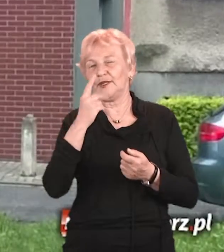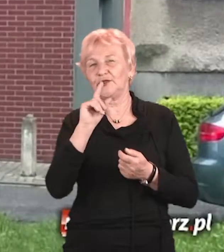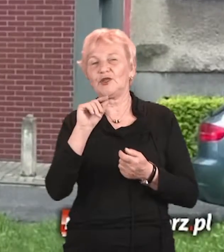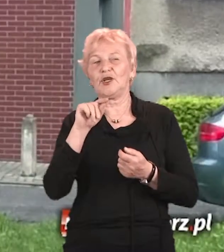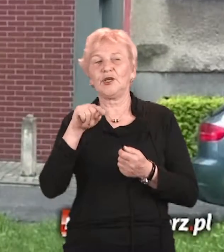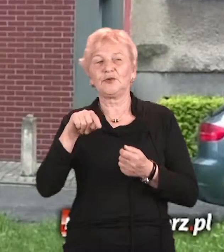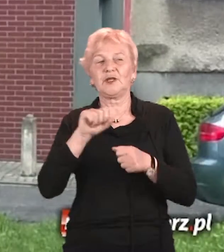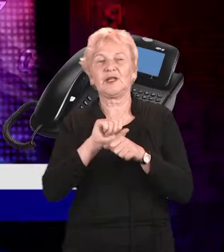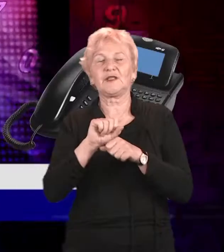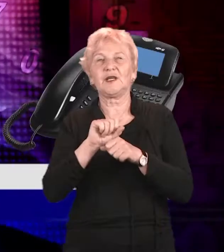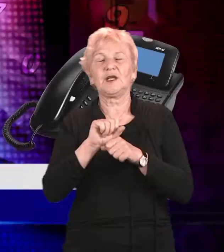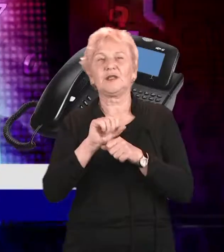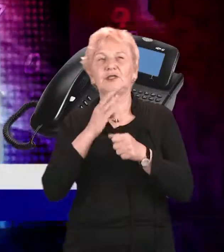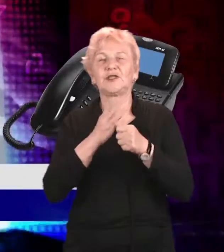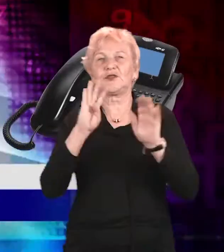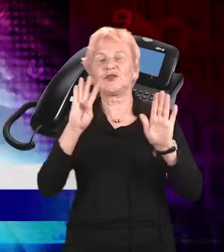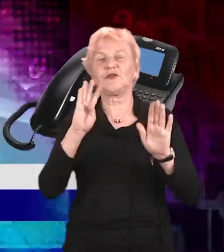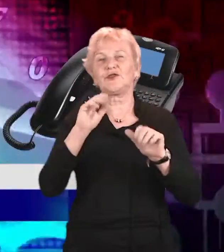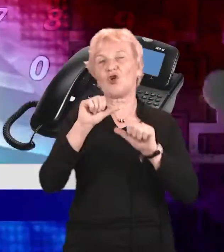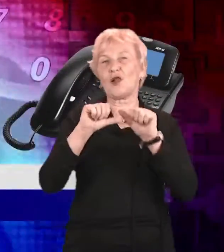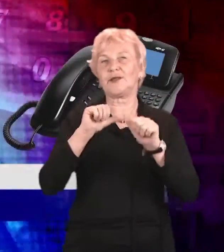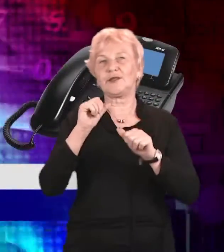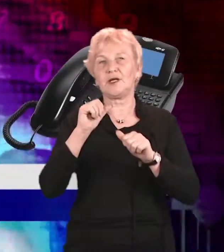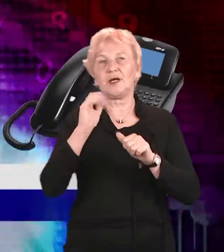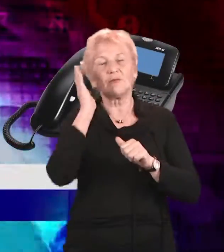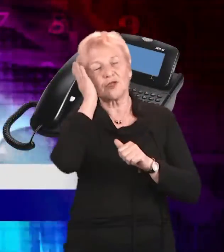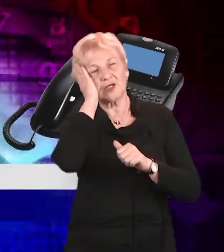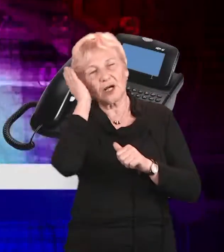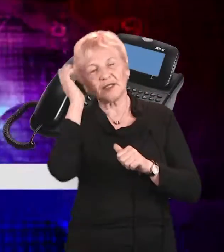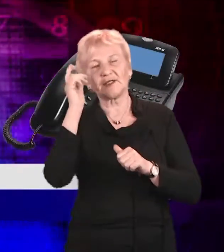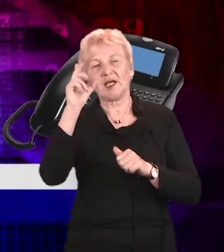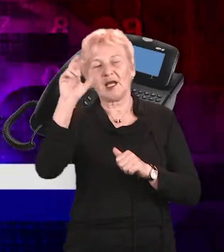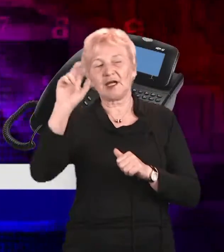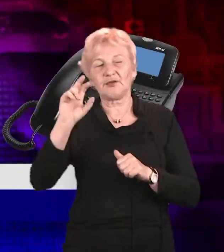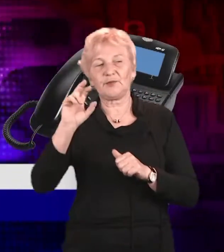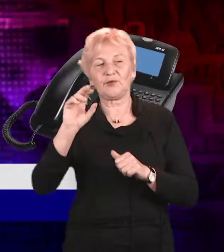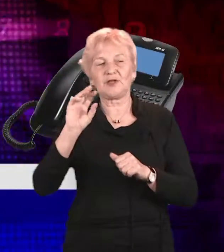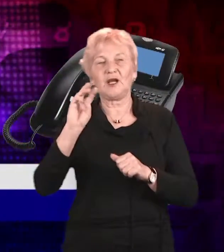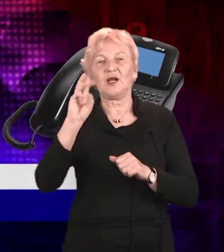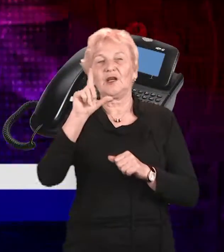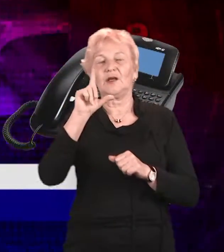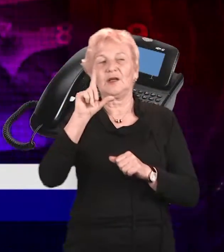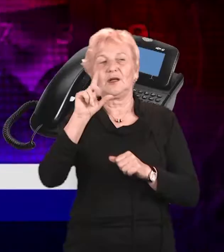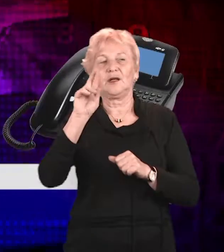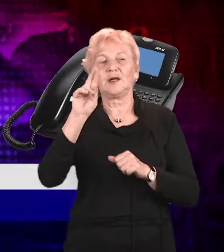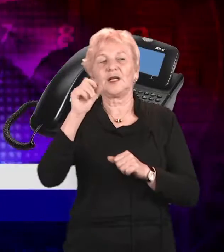Raciborza Radosław B. Jest to mężczyzna, który jest podejrzany o to,